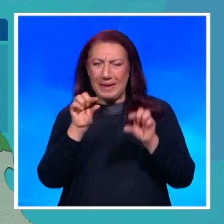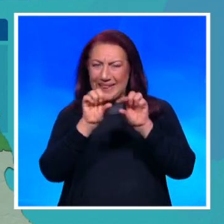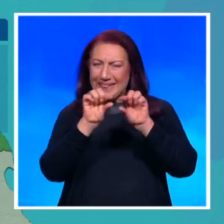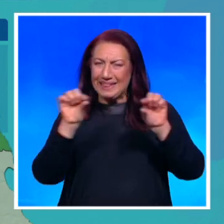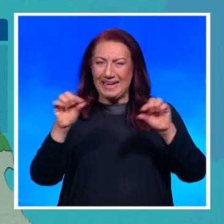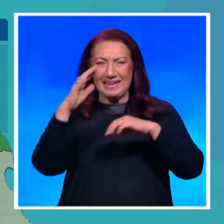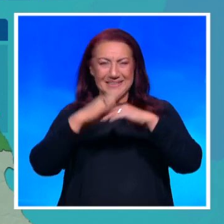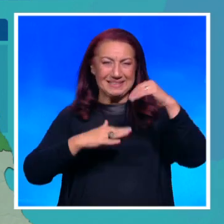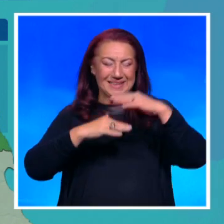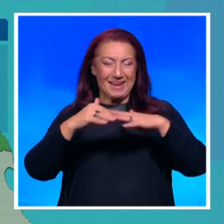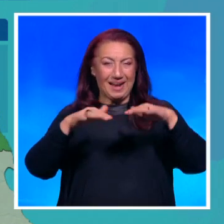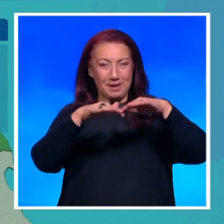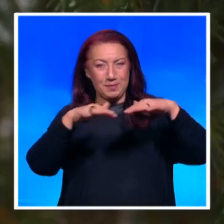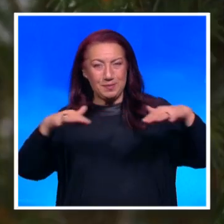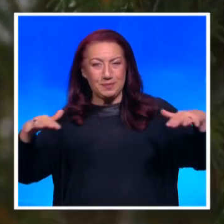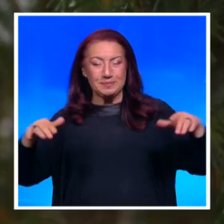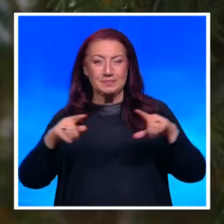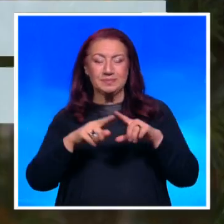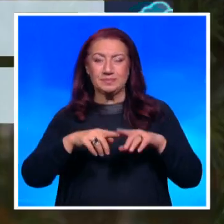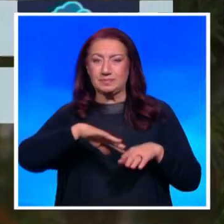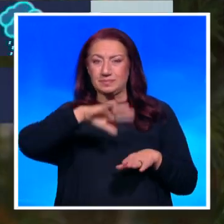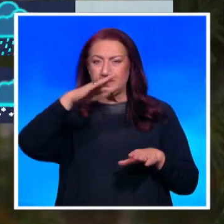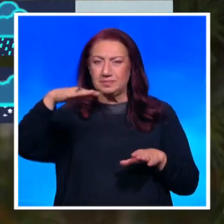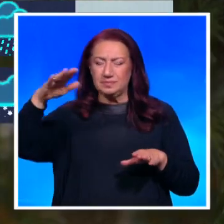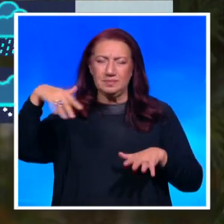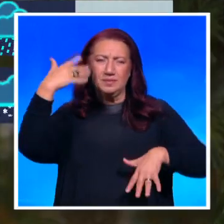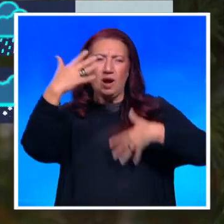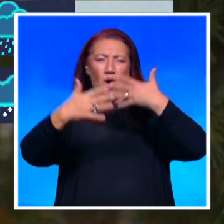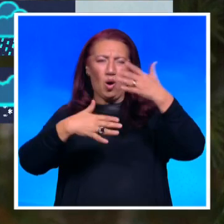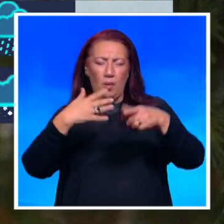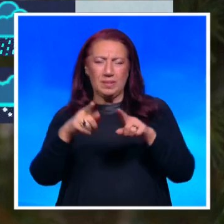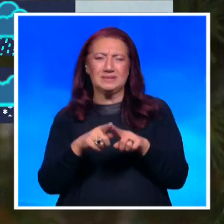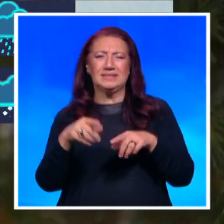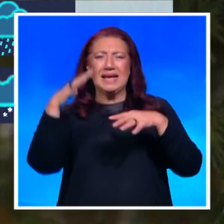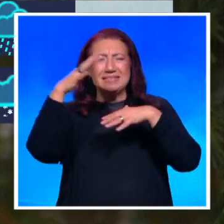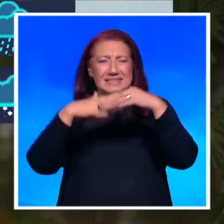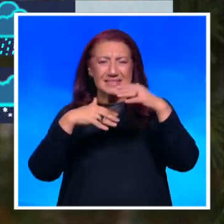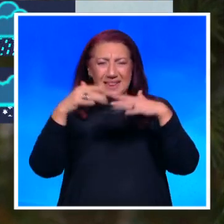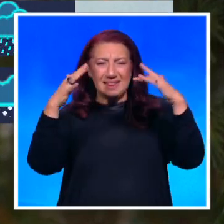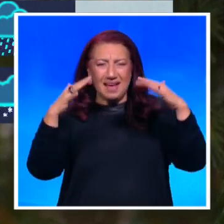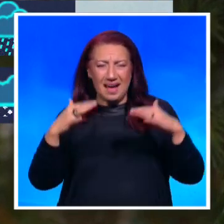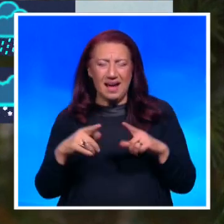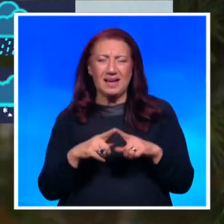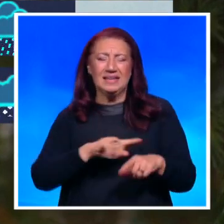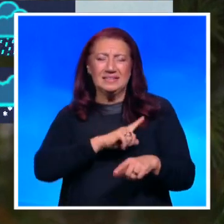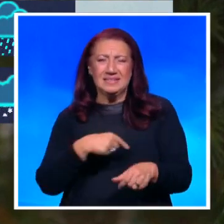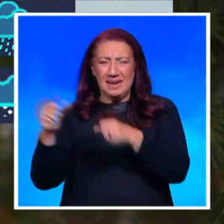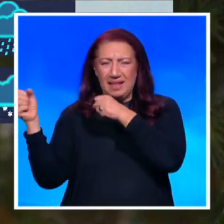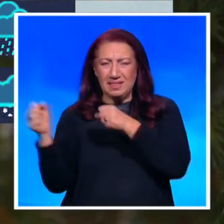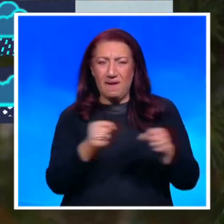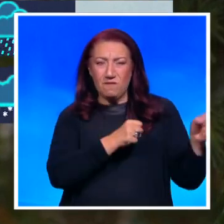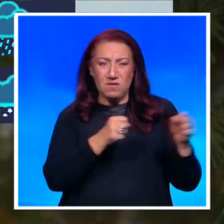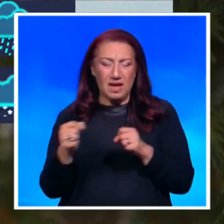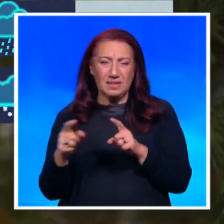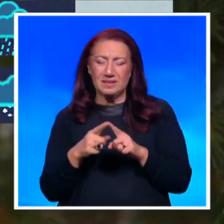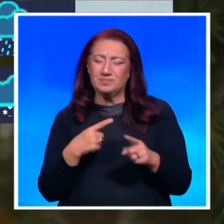покривка. Планините ще бъде облачно с валежи, предимно от сняг, ще духа силен и бурен вятър от север-северозапад и ще има